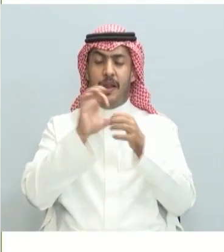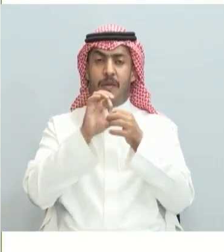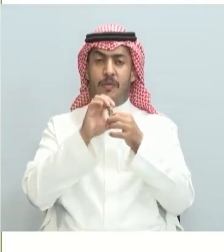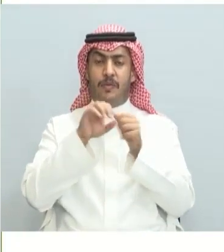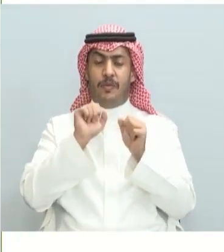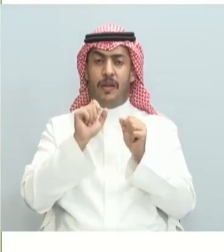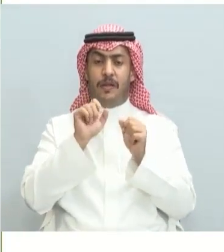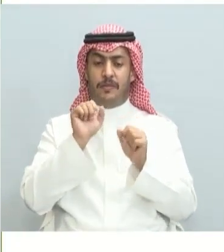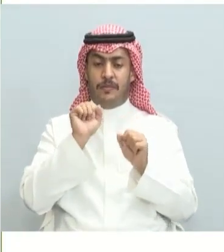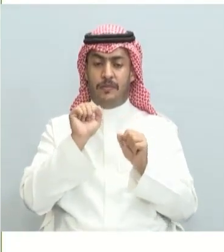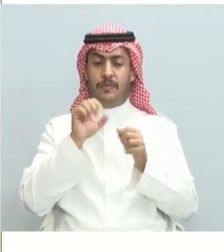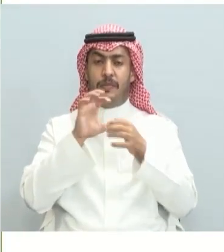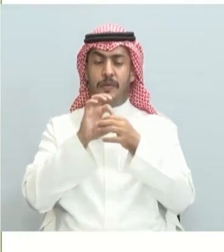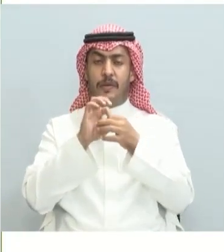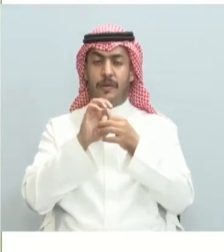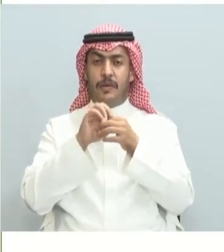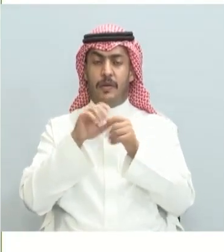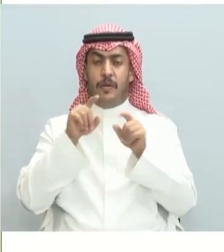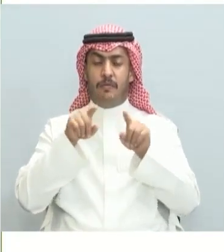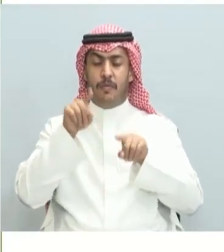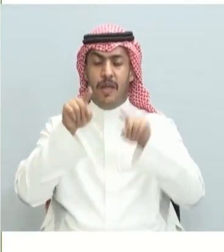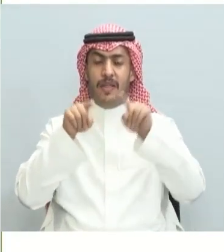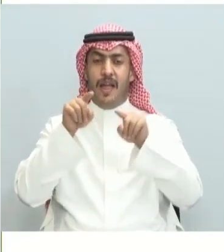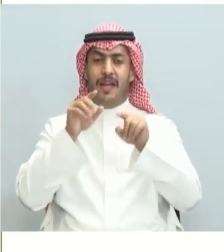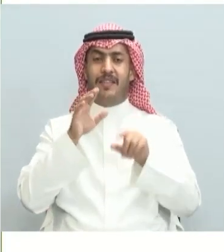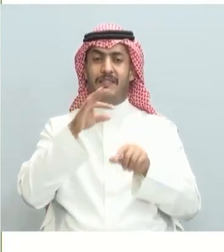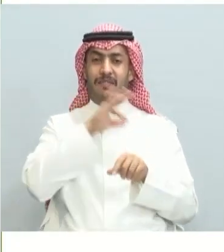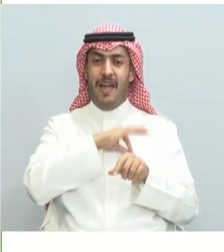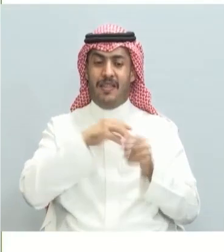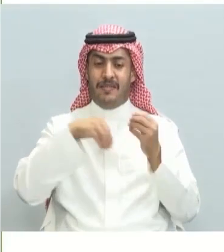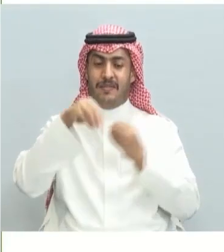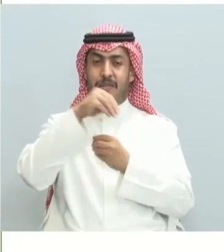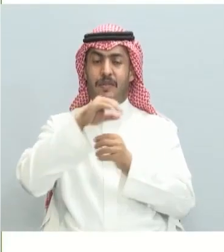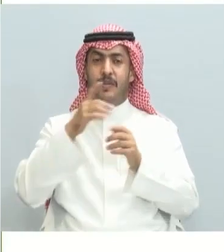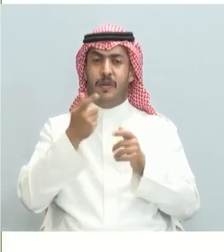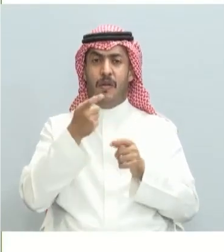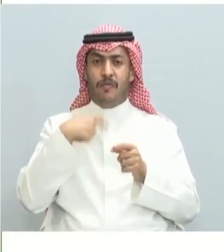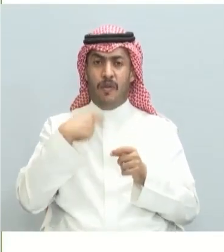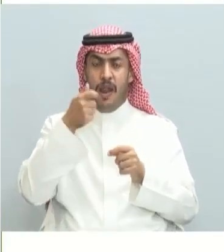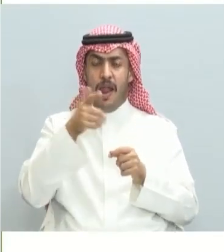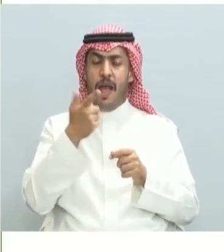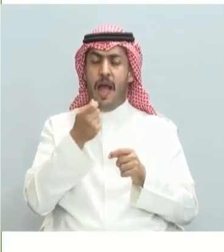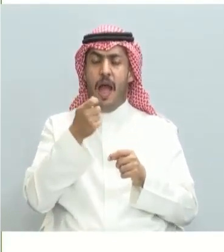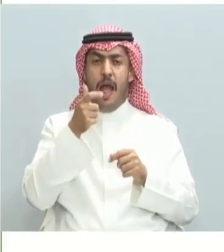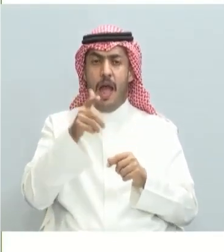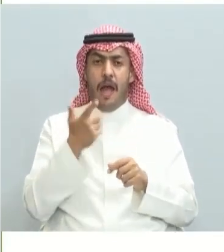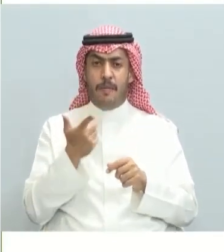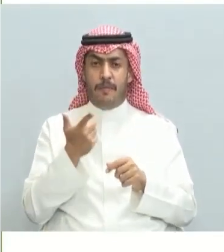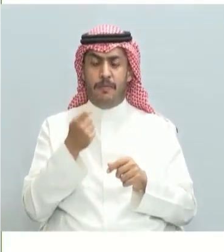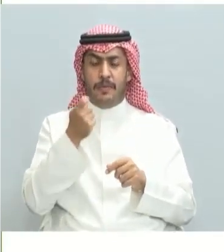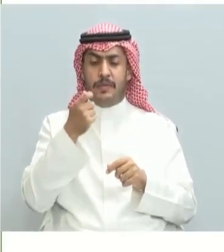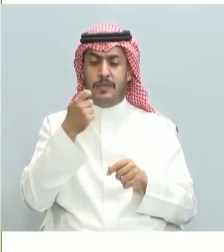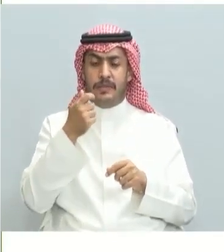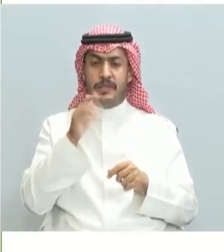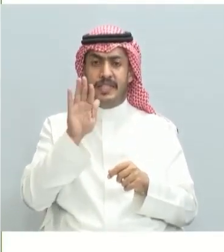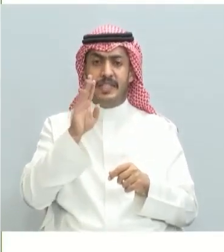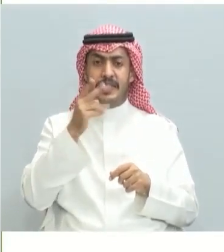ماذا العلاقه بين معدلات العائد ونقصد فيها الكلفه كم ستكلف معدلات